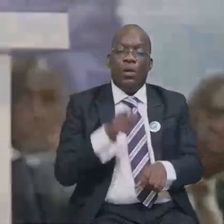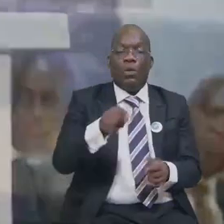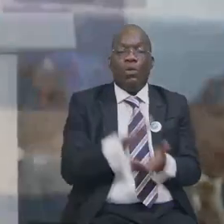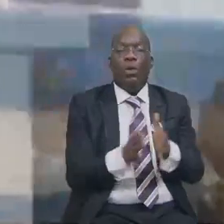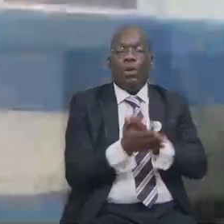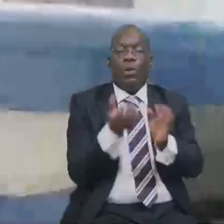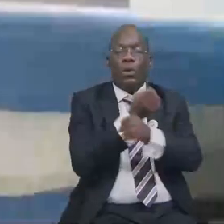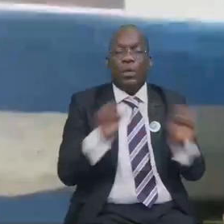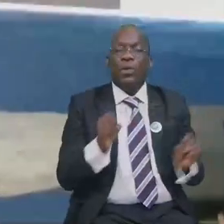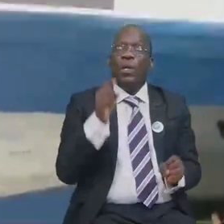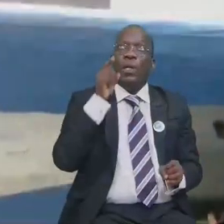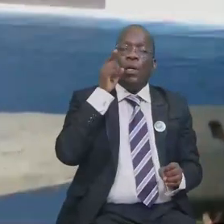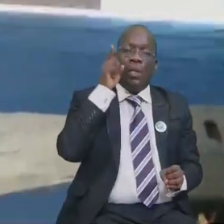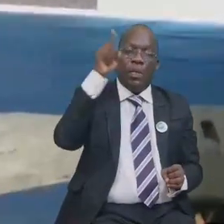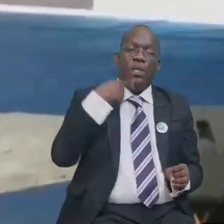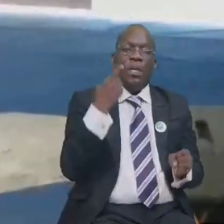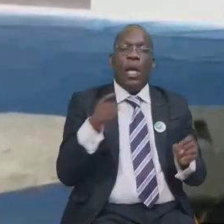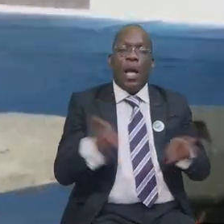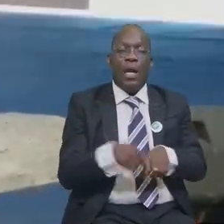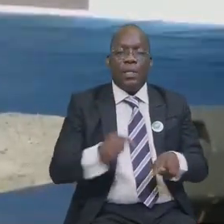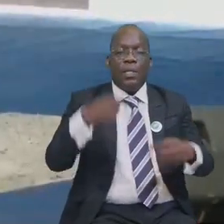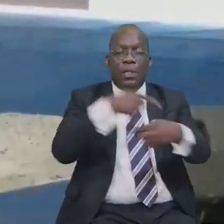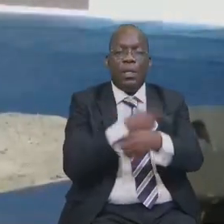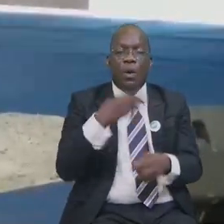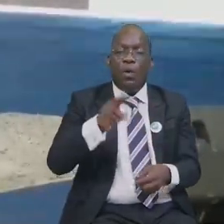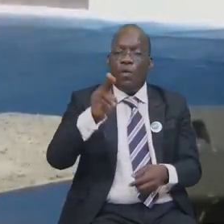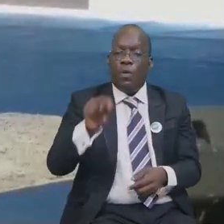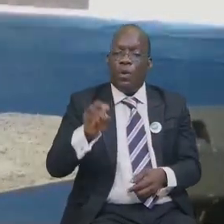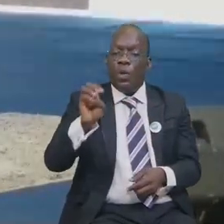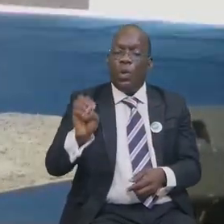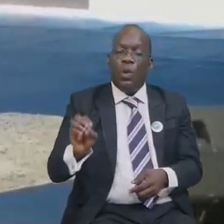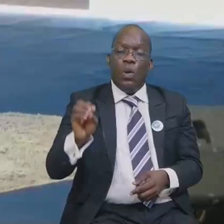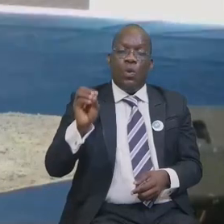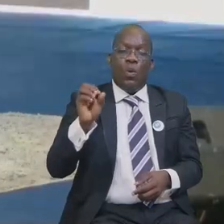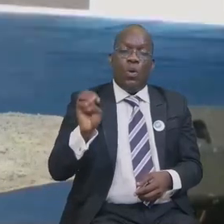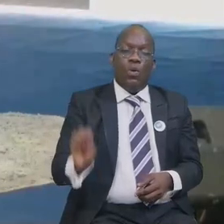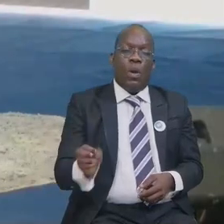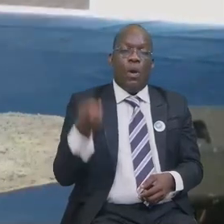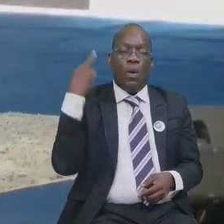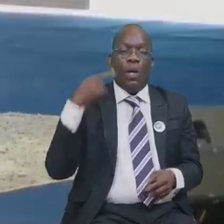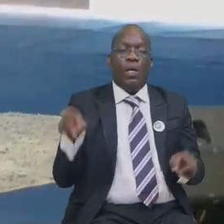Noé arrivera de même à l'avènement du Fils de l'homme.